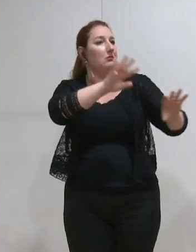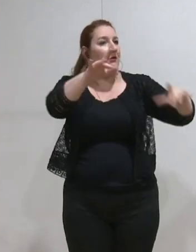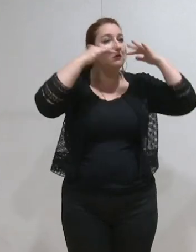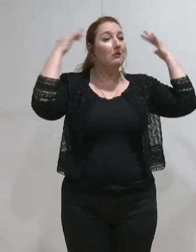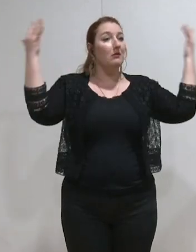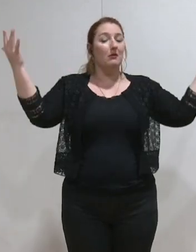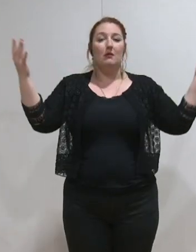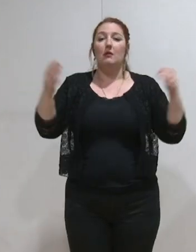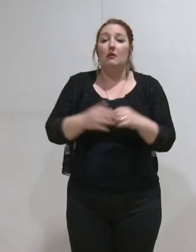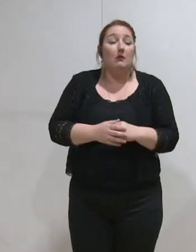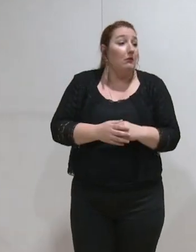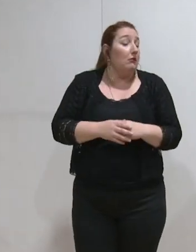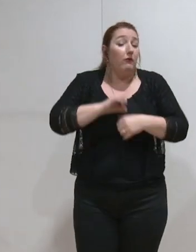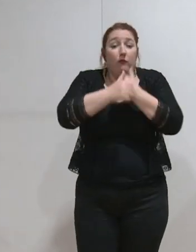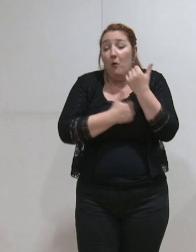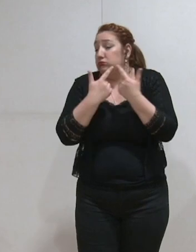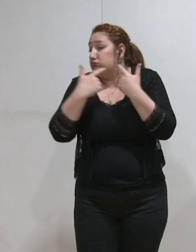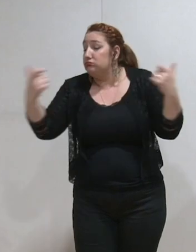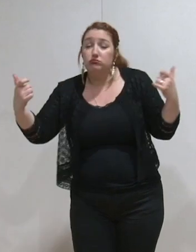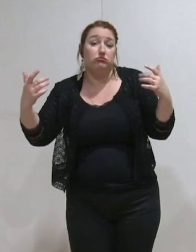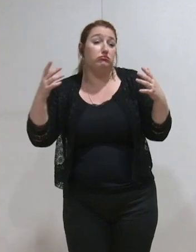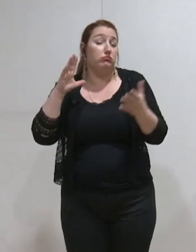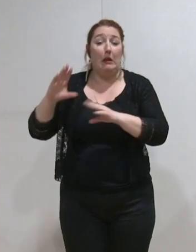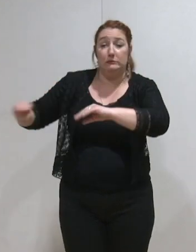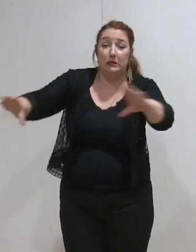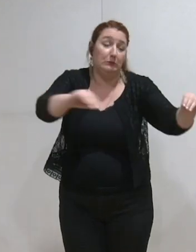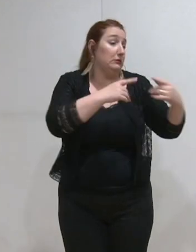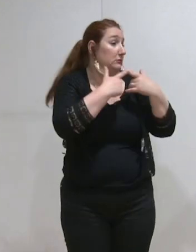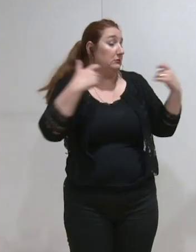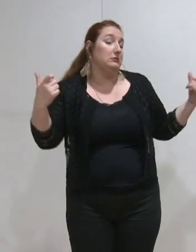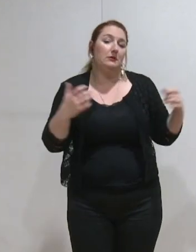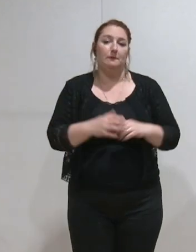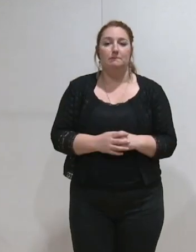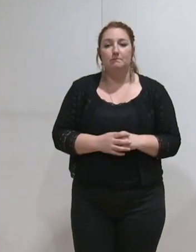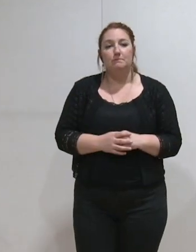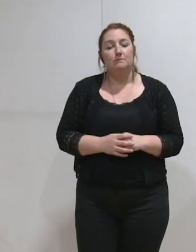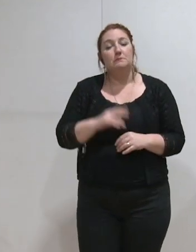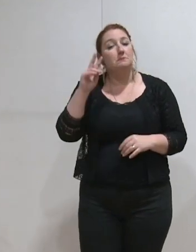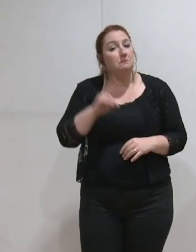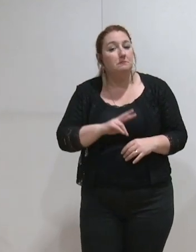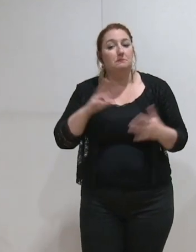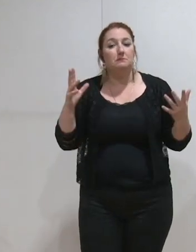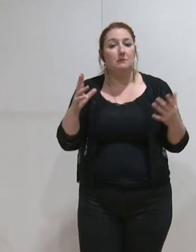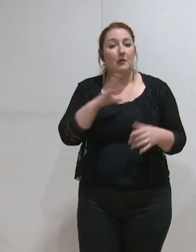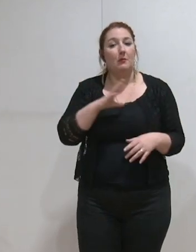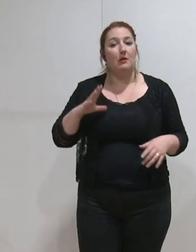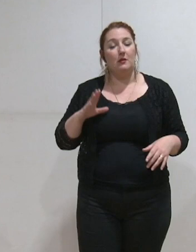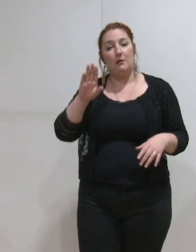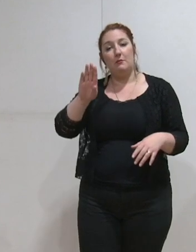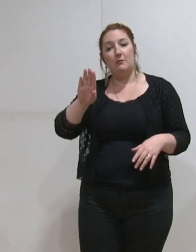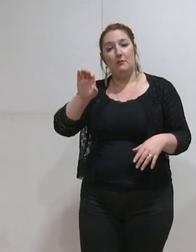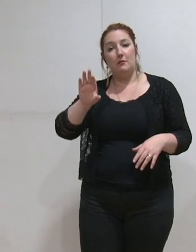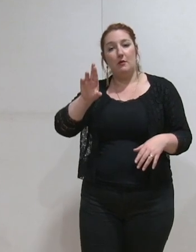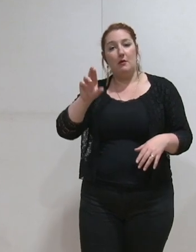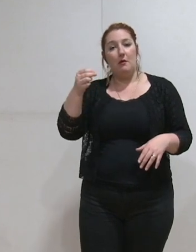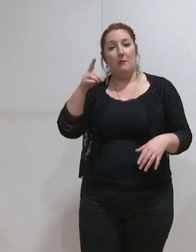long possible les plus variés possibles également et je crois que c'est tout à l'honneur à la fois de Corine Bernard et des